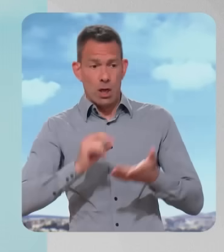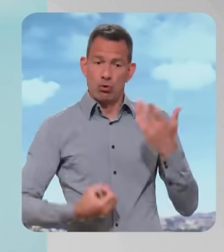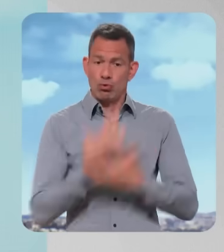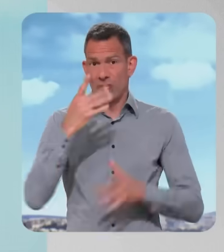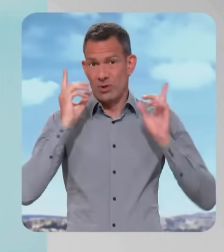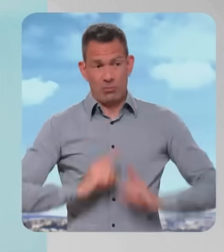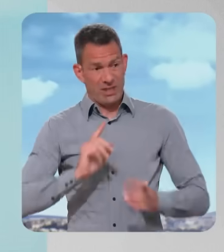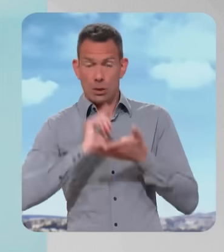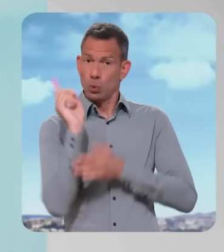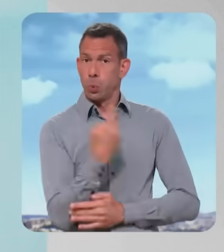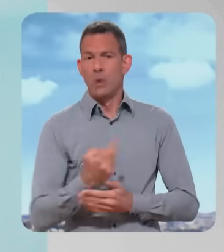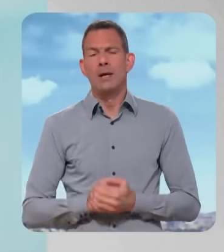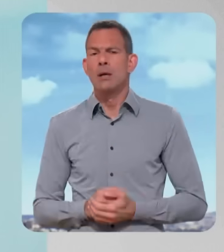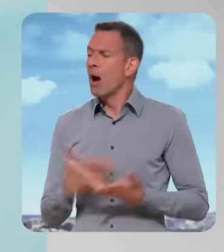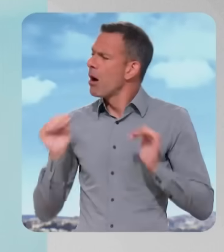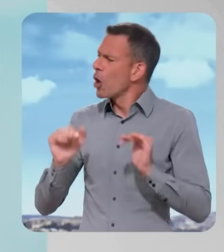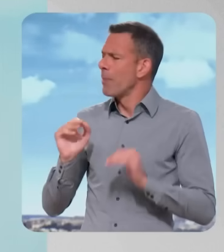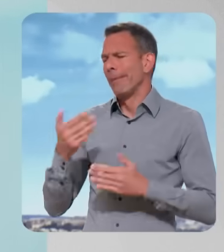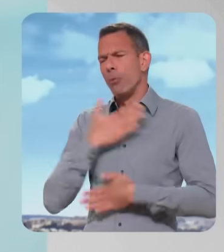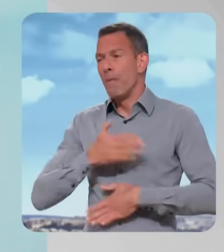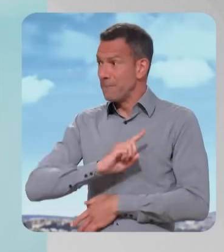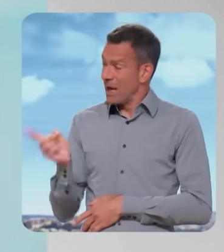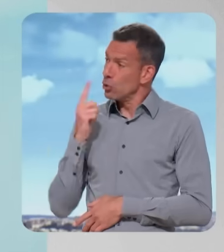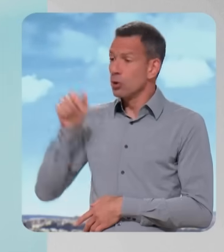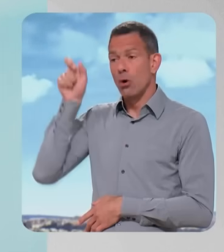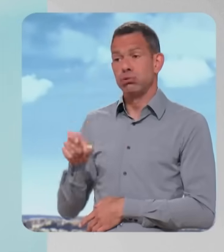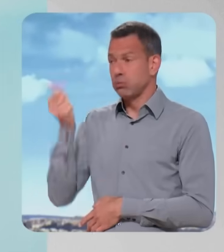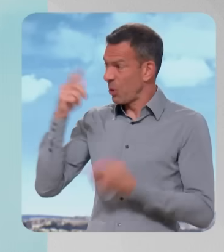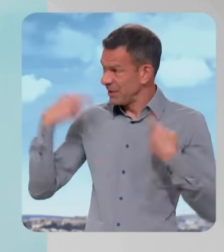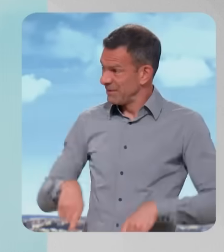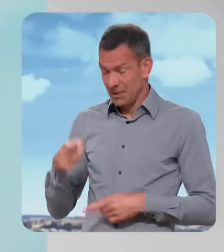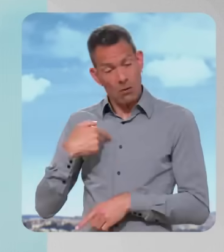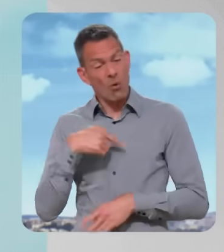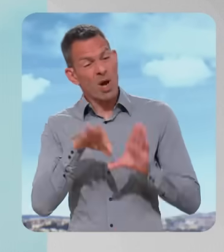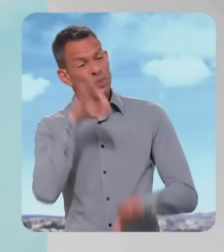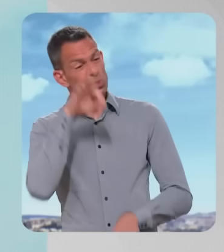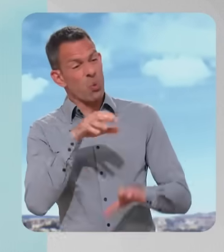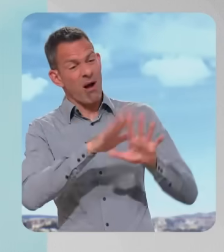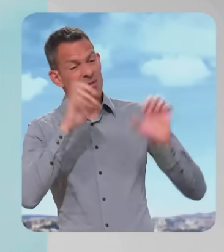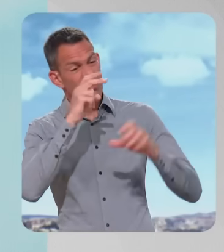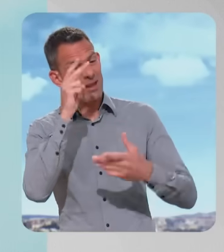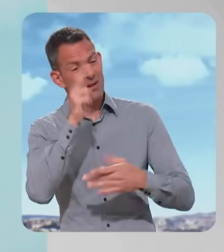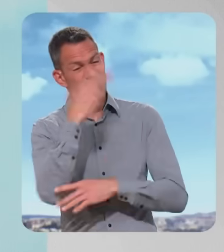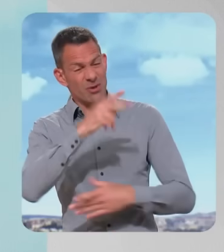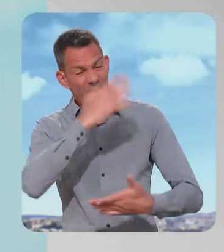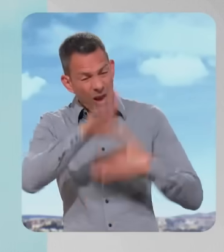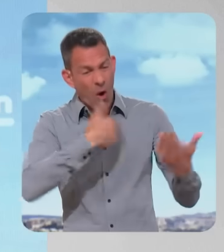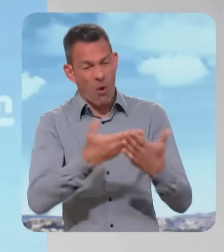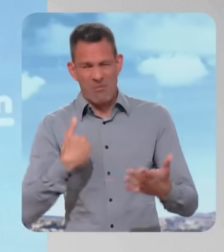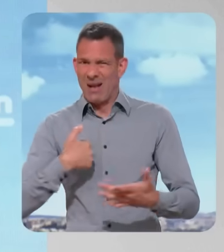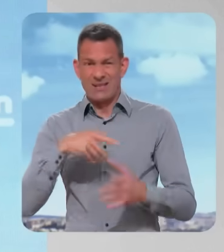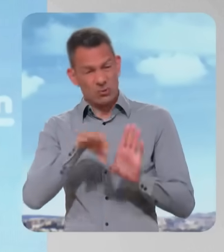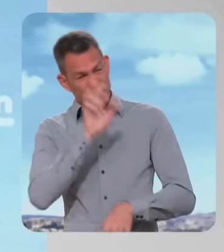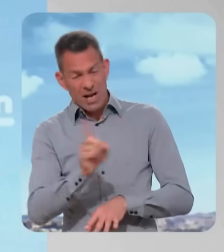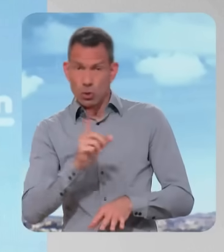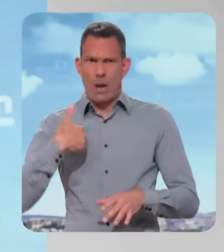quand même c'est Gabriel Atal le Premier ministre je n'ai pas choisi cette dissolution j'ai décidé de ne pas la subir avec le recul est-ce que c'était une faute politique cette dissolution il a brand